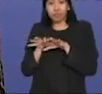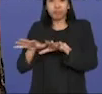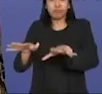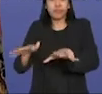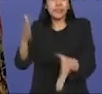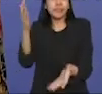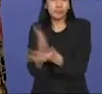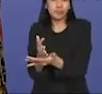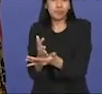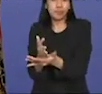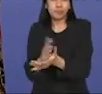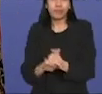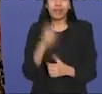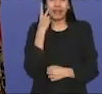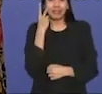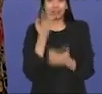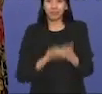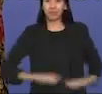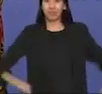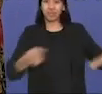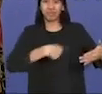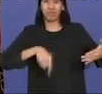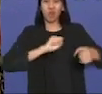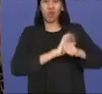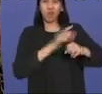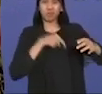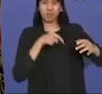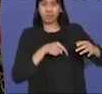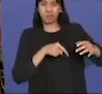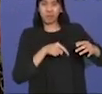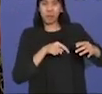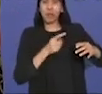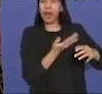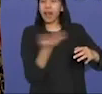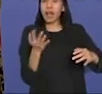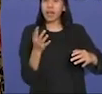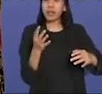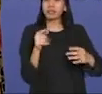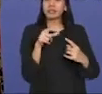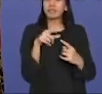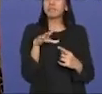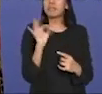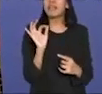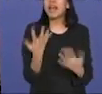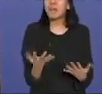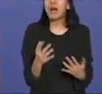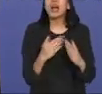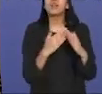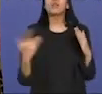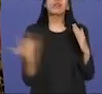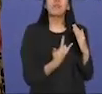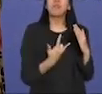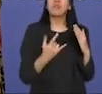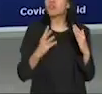pada situasi sekarang ini pilihannya adalah satu tetap tinggal di rumah